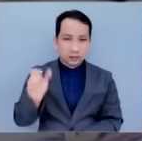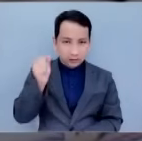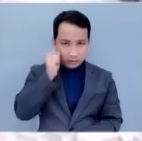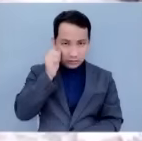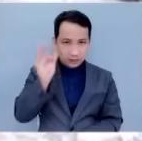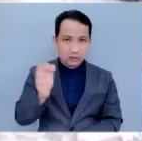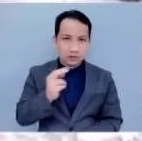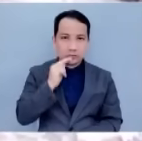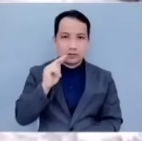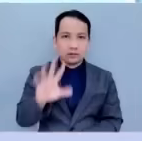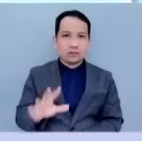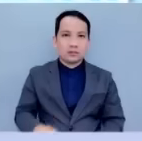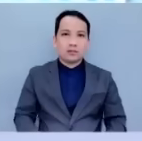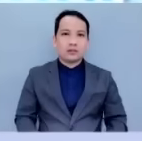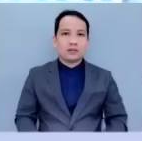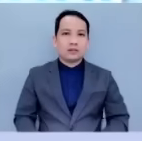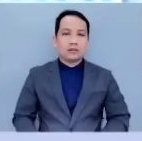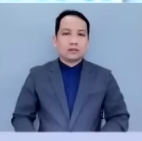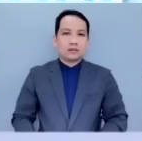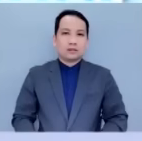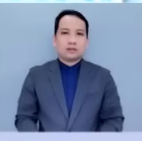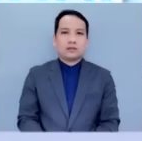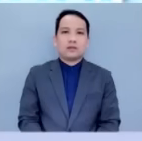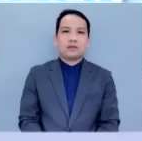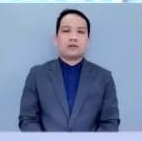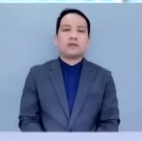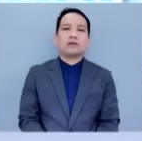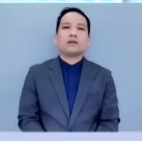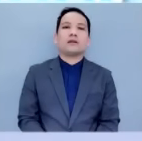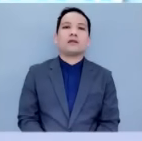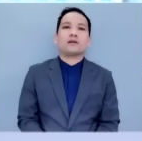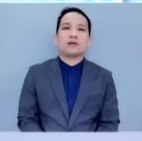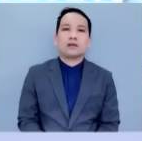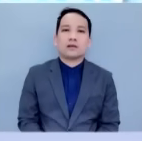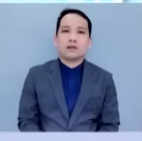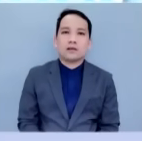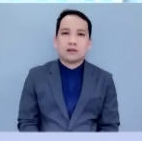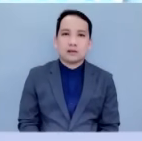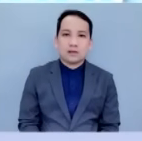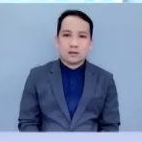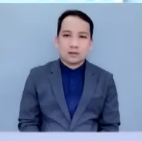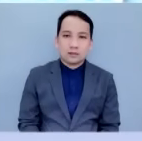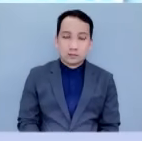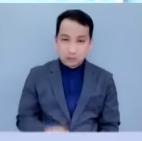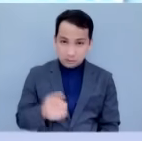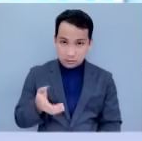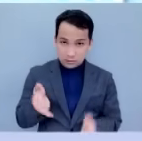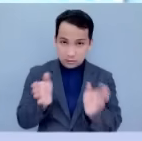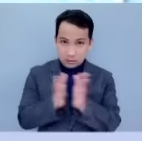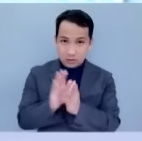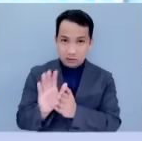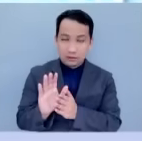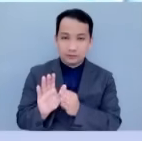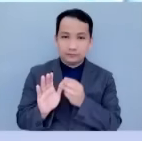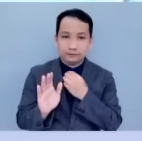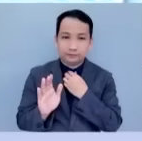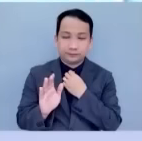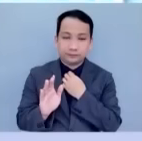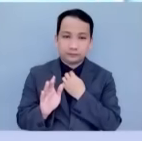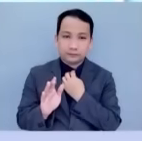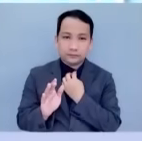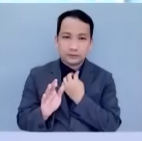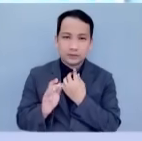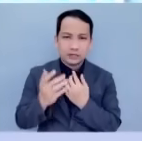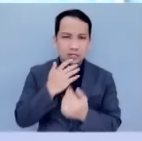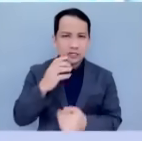Francisco, News 5. Minungkahi ng Office of Civil Defense ang cloud seeding sa Oriental Mindoro. Kasunod dito ng matinding